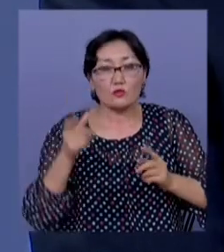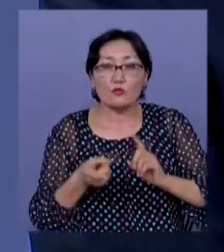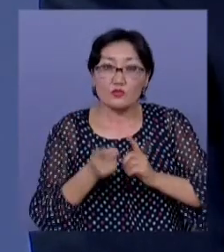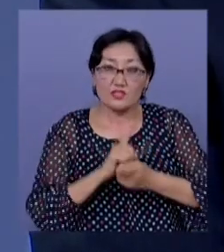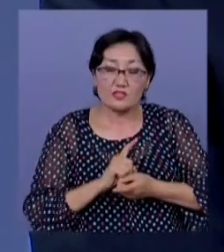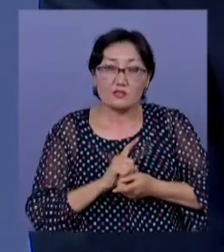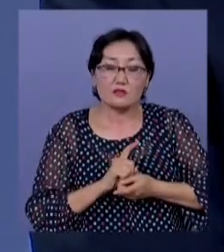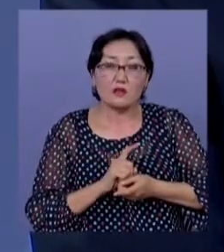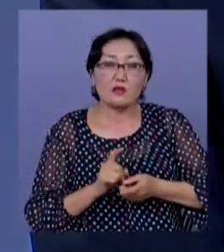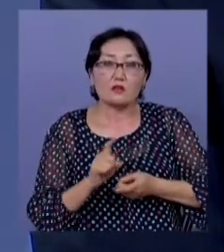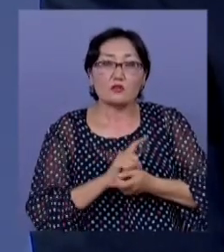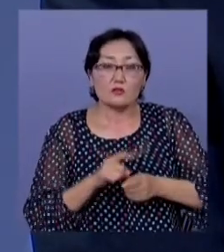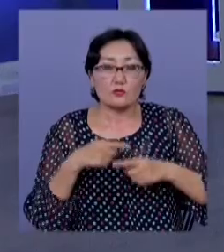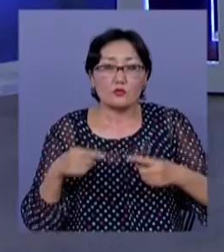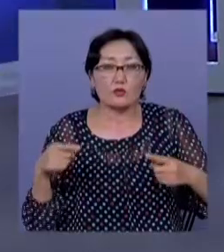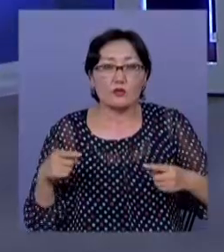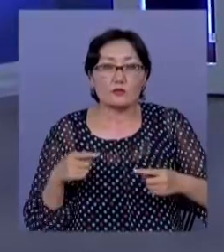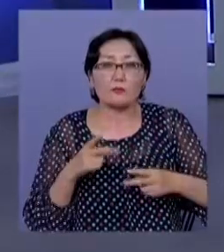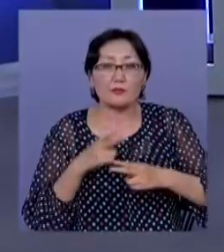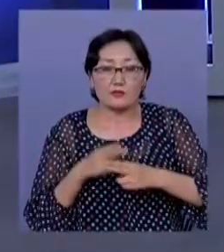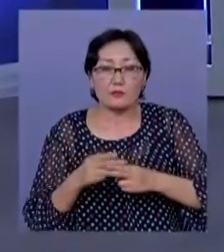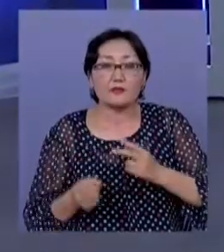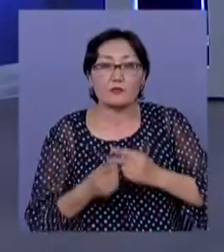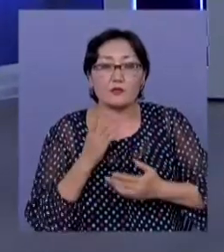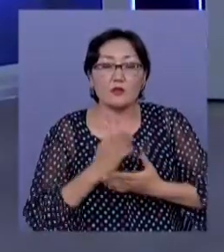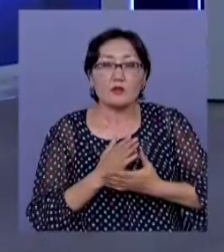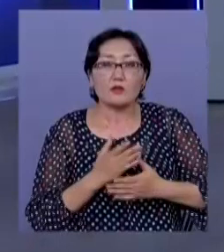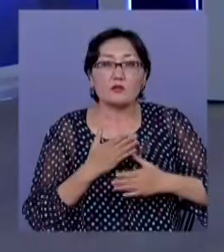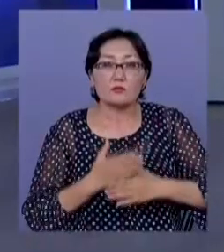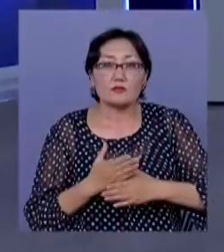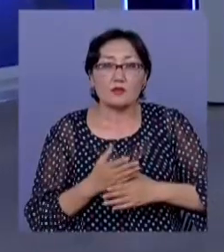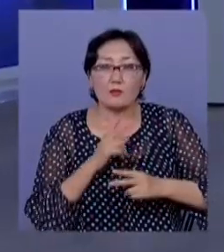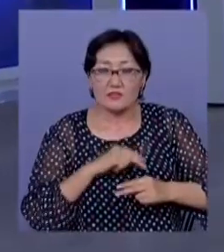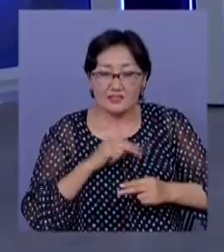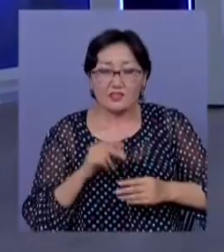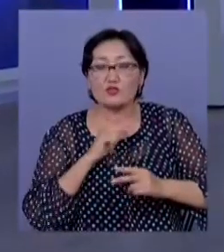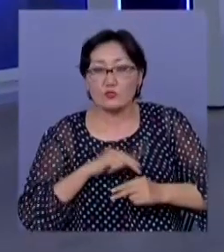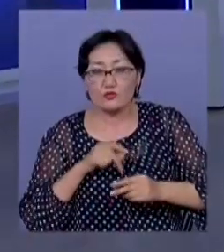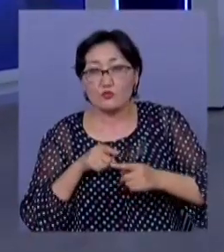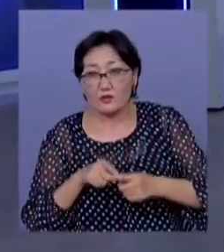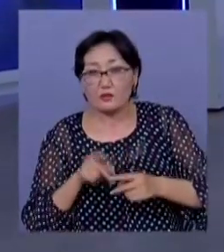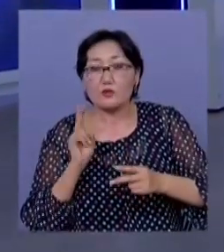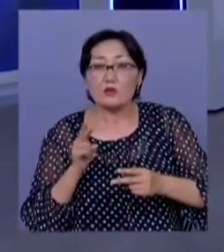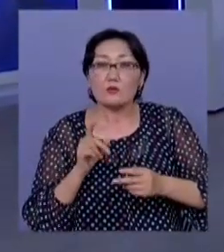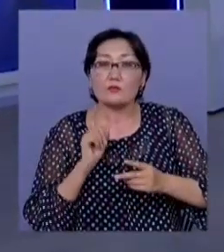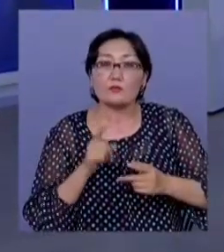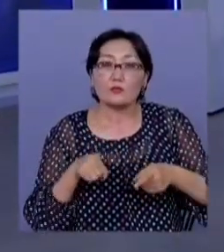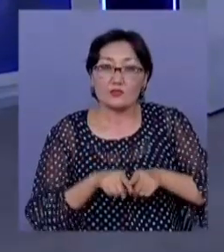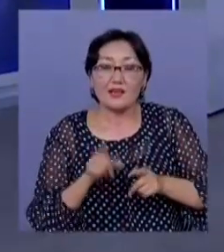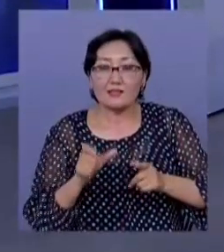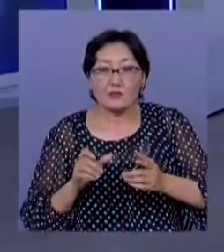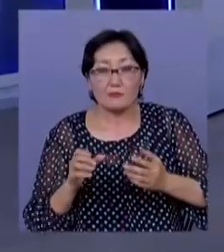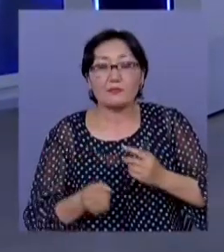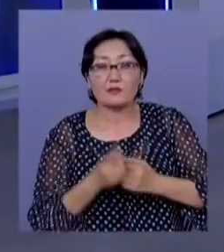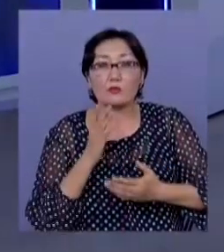өзгерістер, бір түрлі таптар пайда болады. Анау істейтін, анау істемейтін, анау жуатын, анау жумайтын деген сияқты.